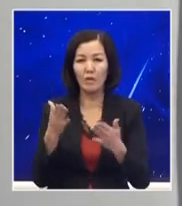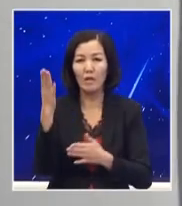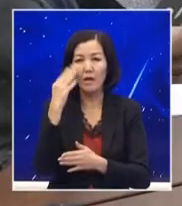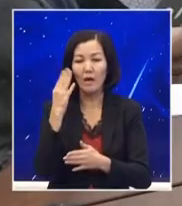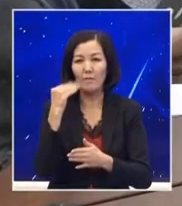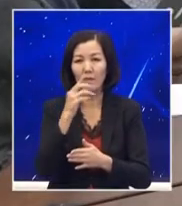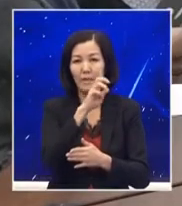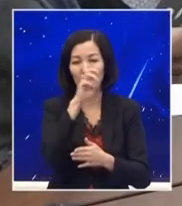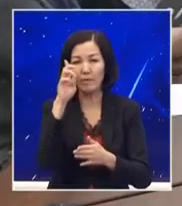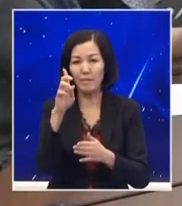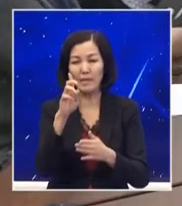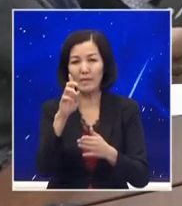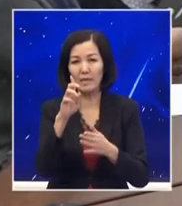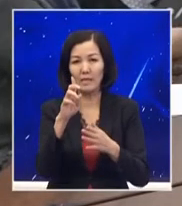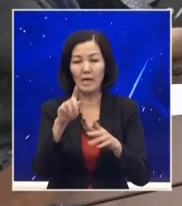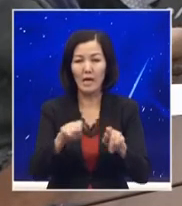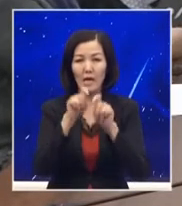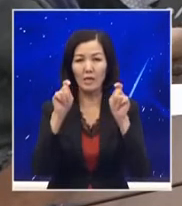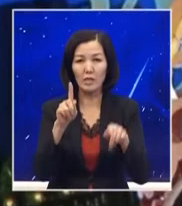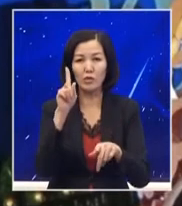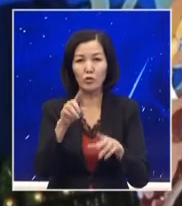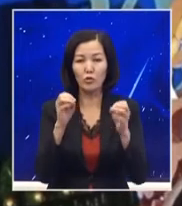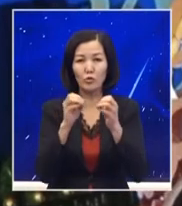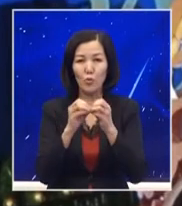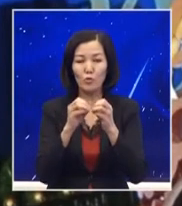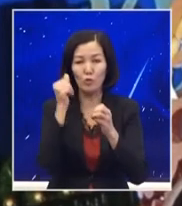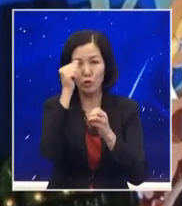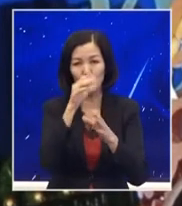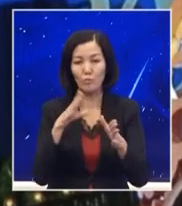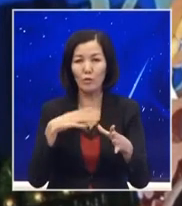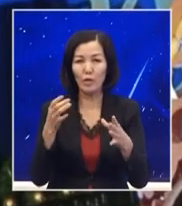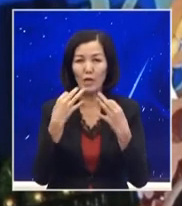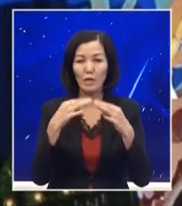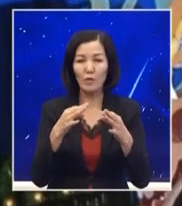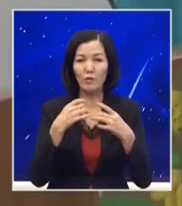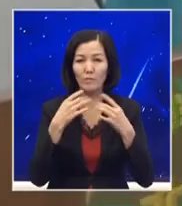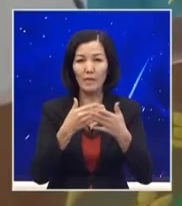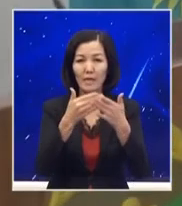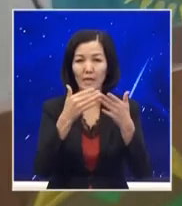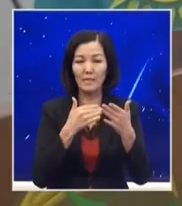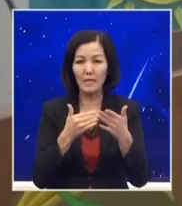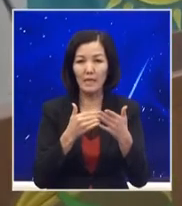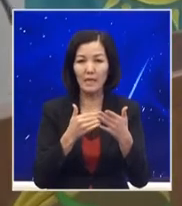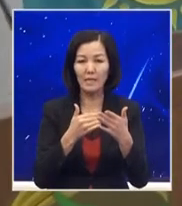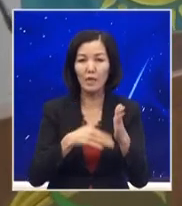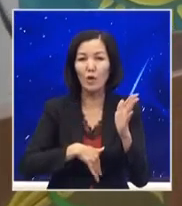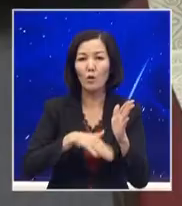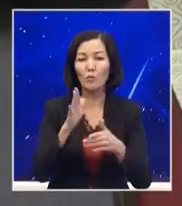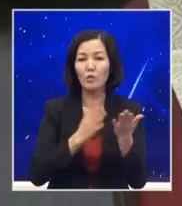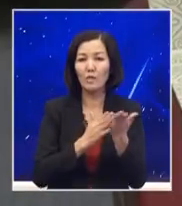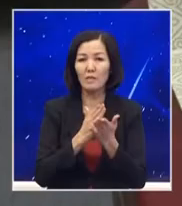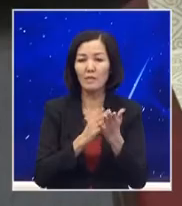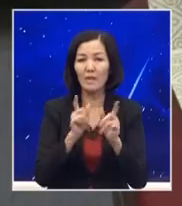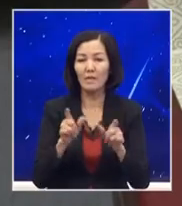орталық кітапхананың құрылғанына биыл 110 жыл. Шара басында тәуелсіздік мерекесіне орай бірқатар кітапханасының үздіктері